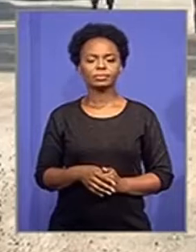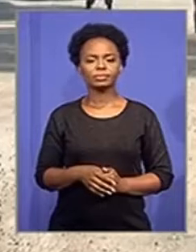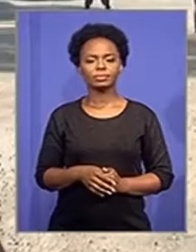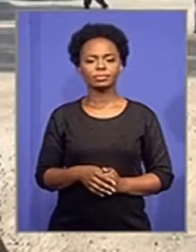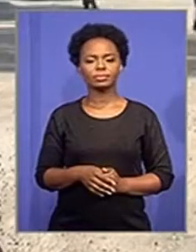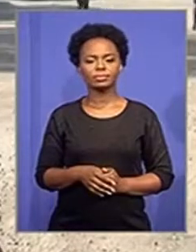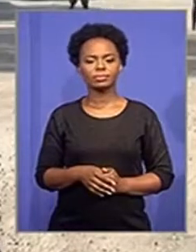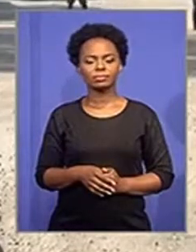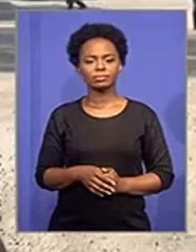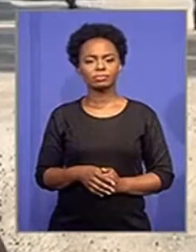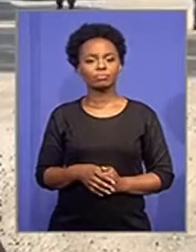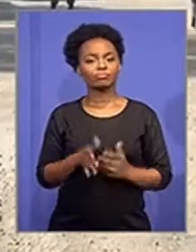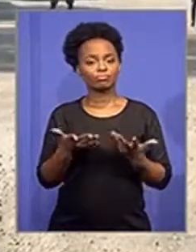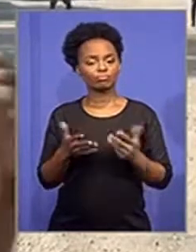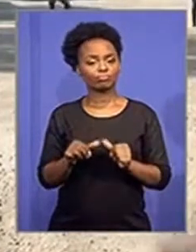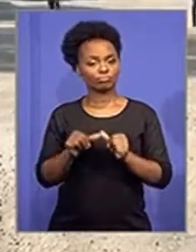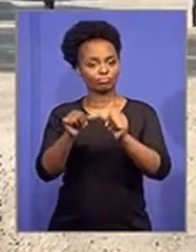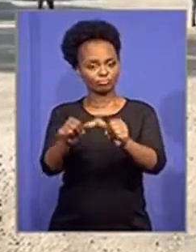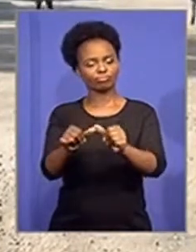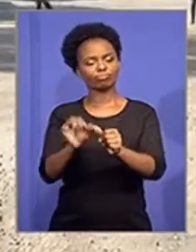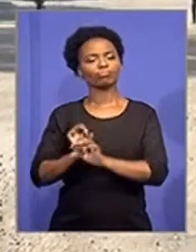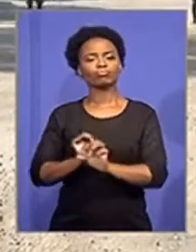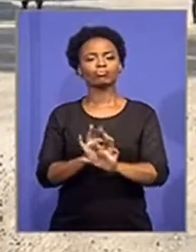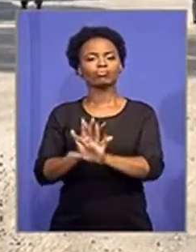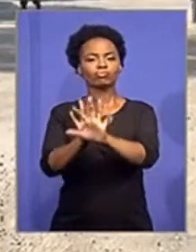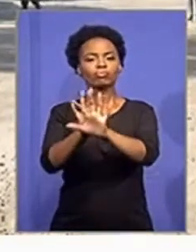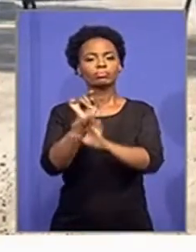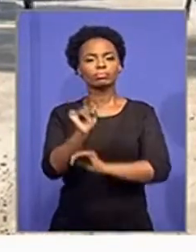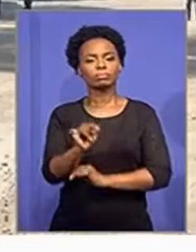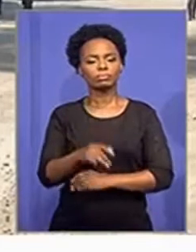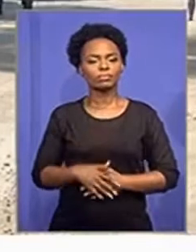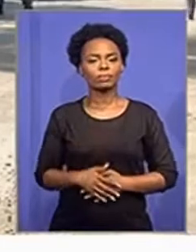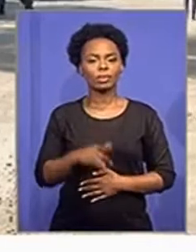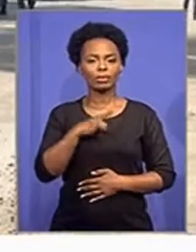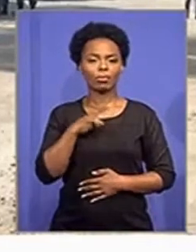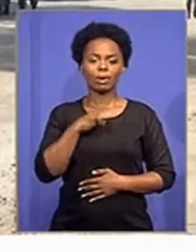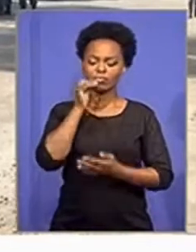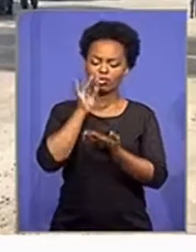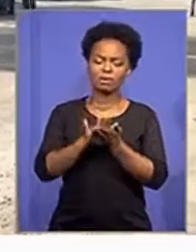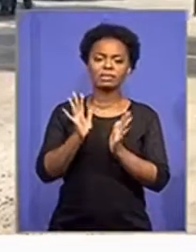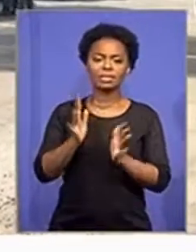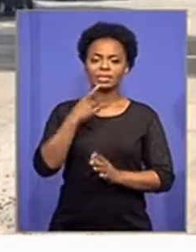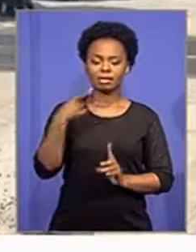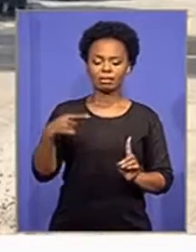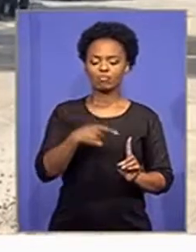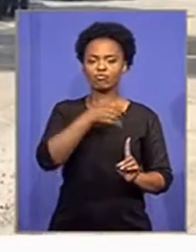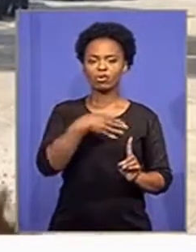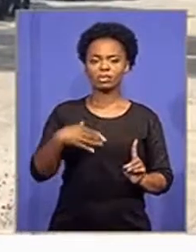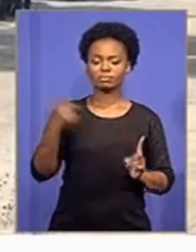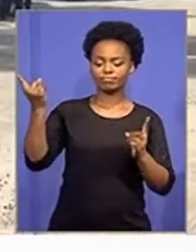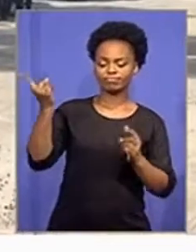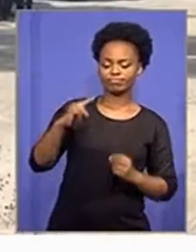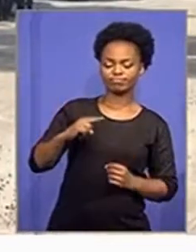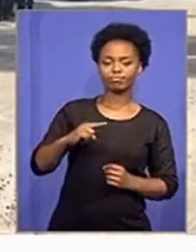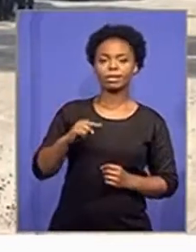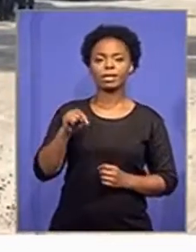Fa ke ntse se tswela pele o fitlheletse tshepiso ne re etseditswe ya gore mopresidente o tlo tla re etela mo